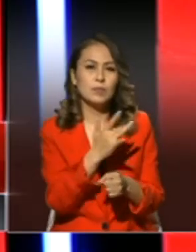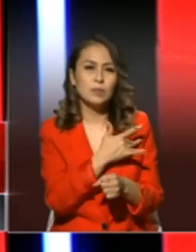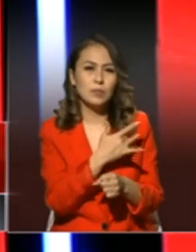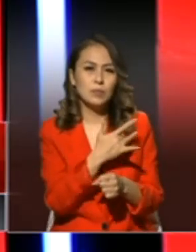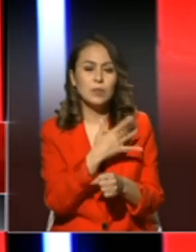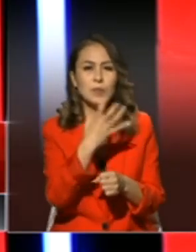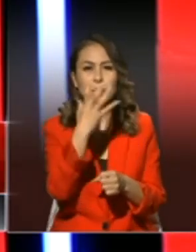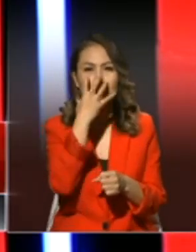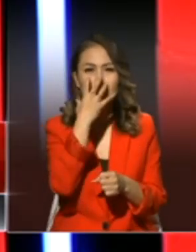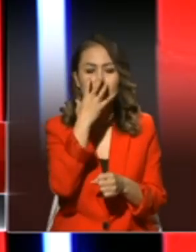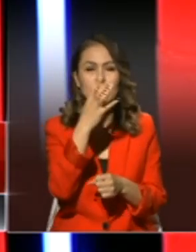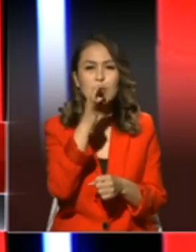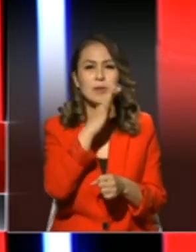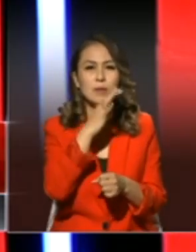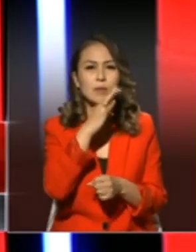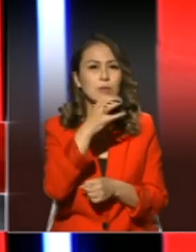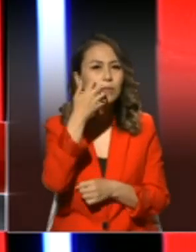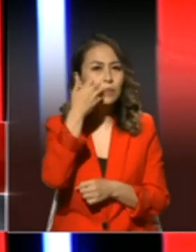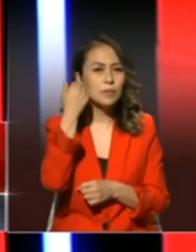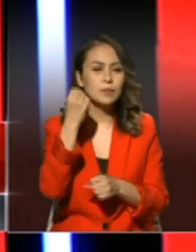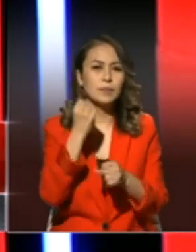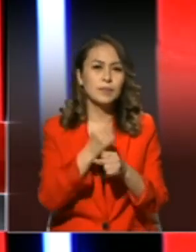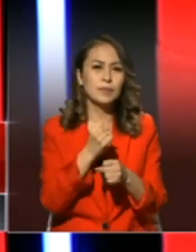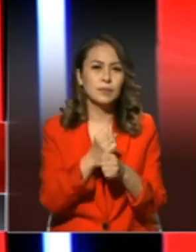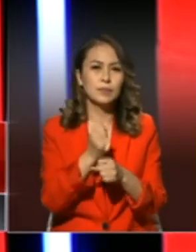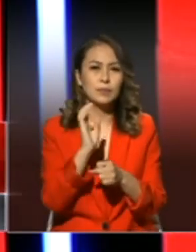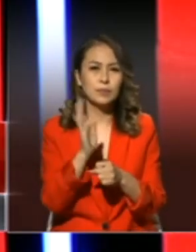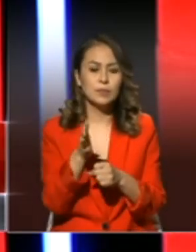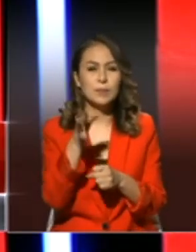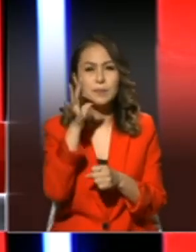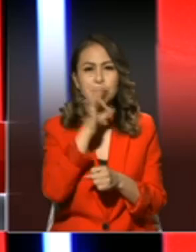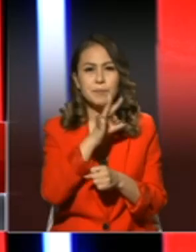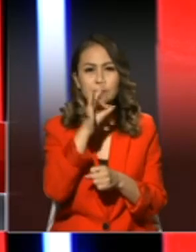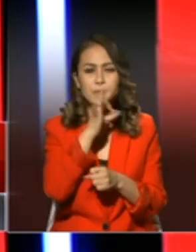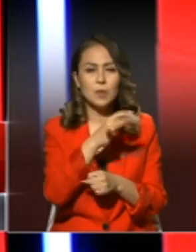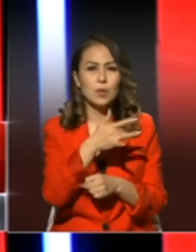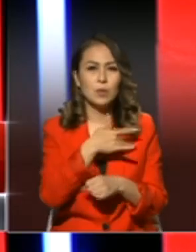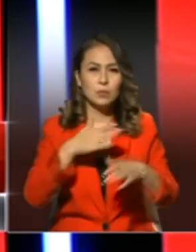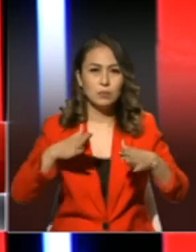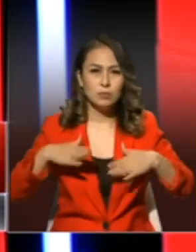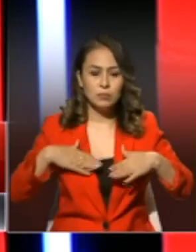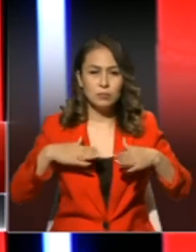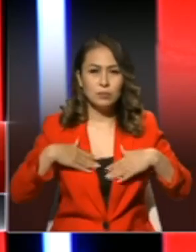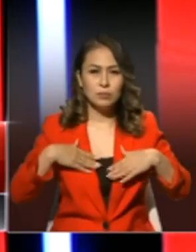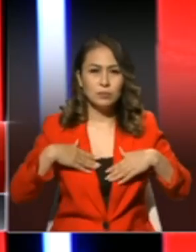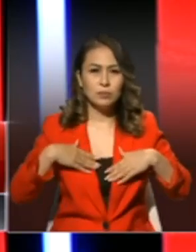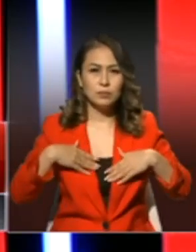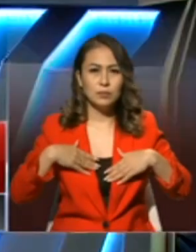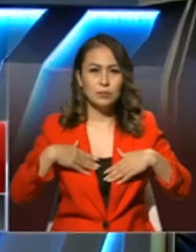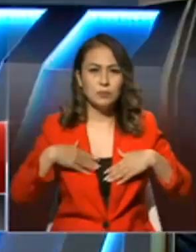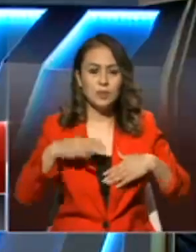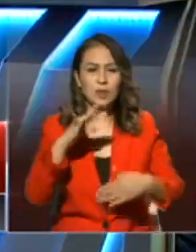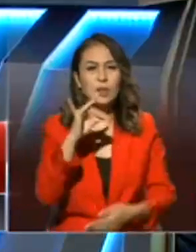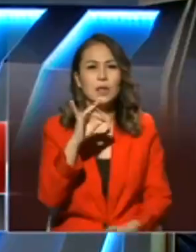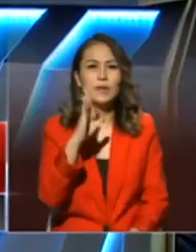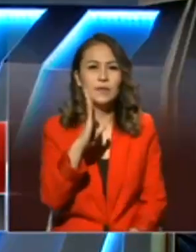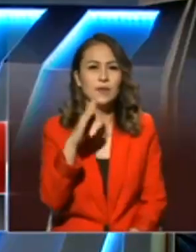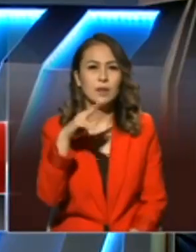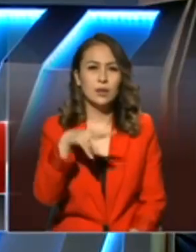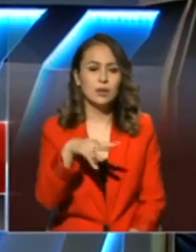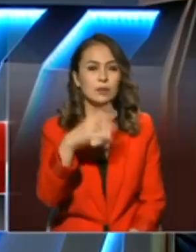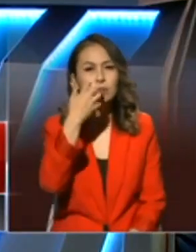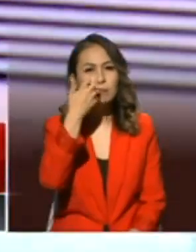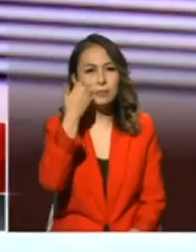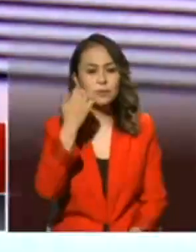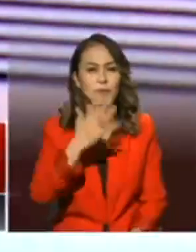аппаратпен дәрінің арқасында. Ол жүрек жаңа дәрінің арқасында, өкпе ИВЛ дейміз, аппарат соның